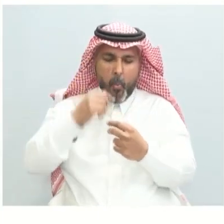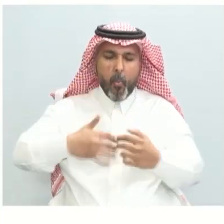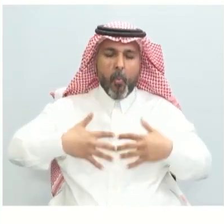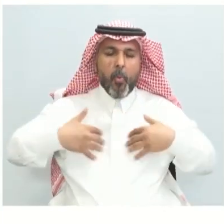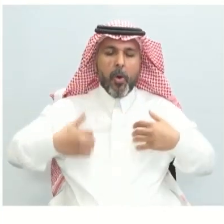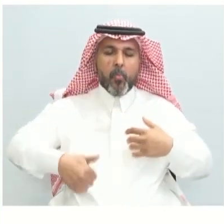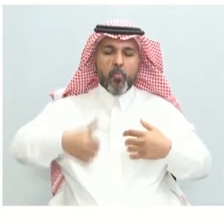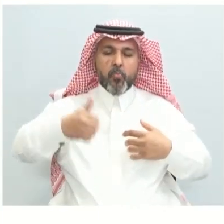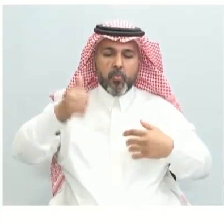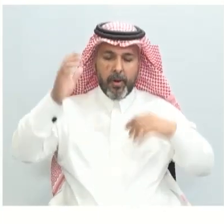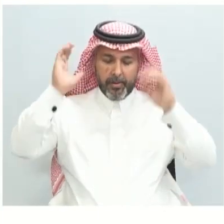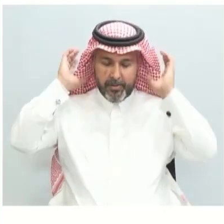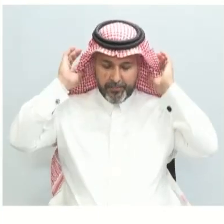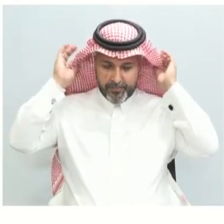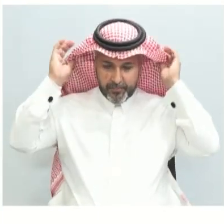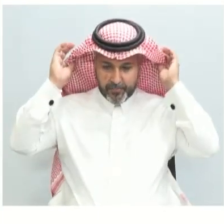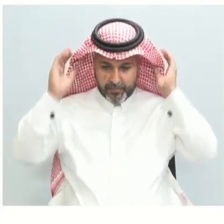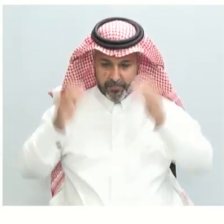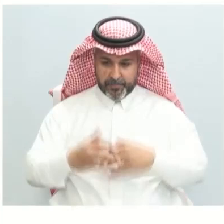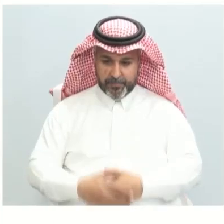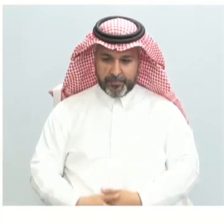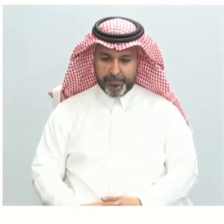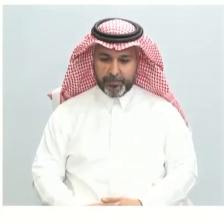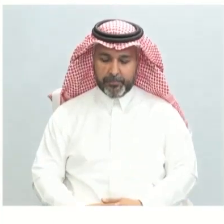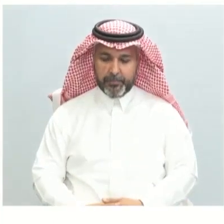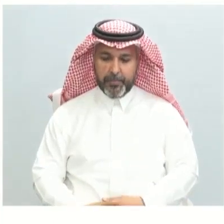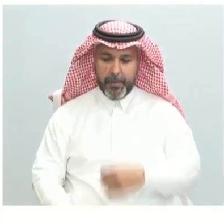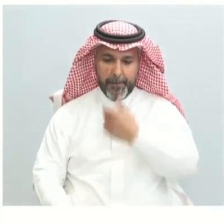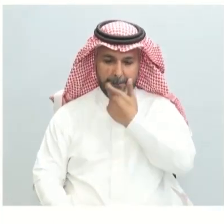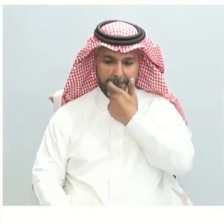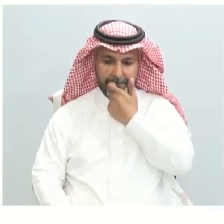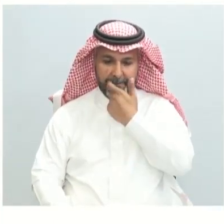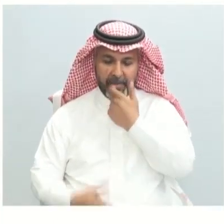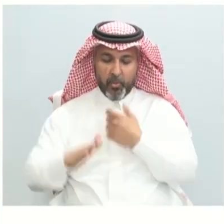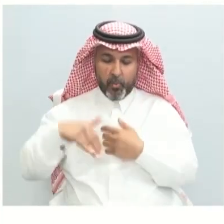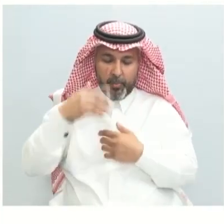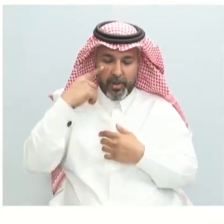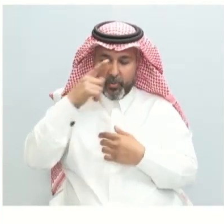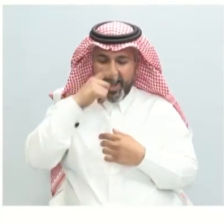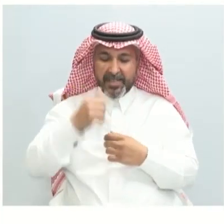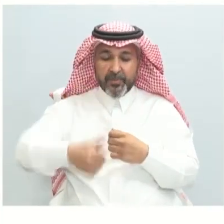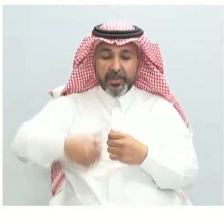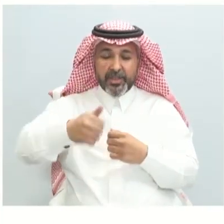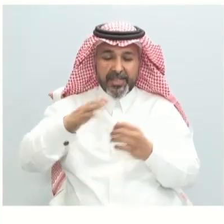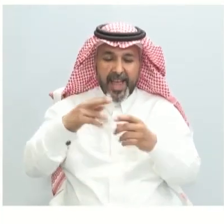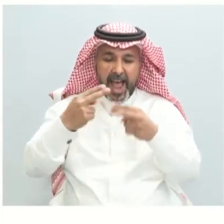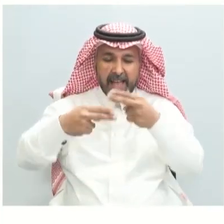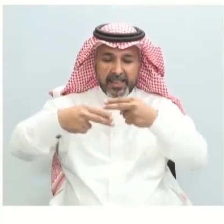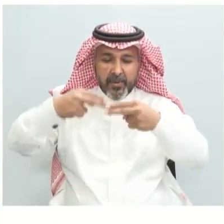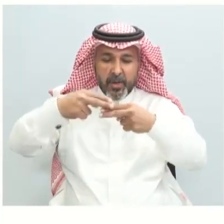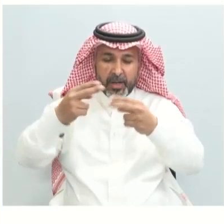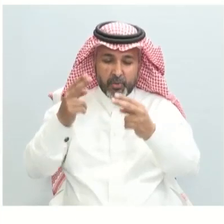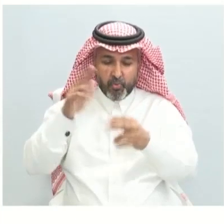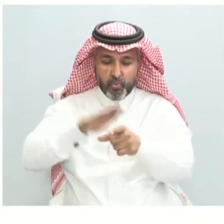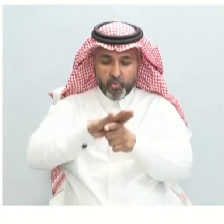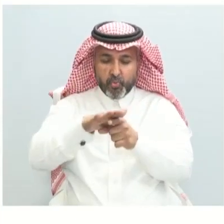الحضاري الافتخار بمنجزات الوطن والمحافظه عليها والا يسمح لاي